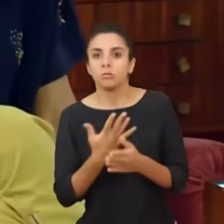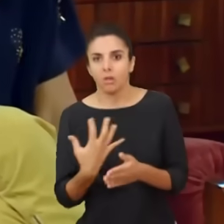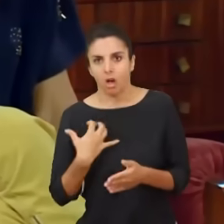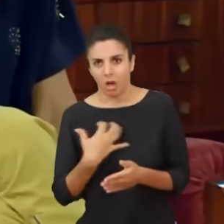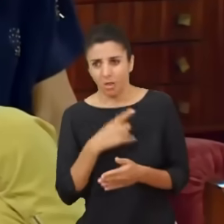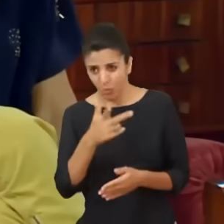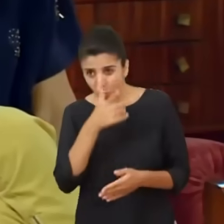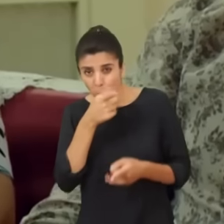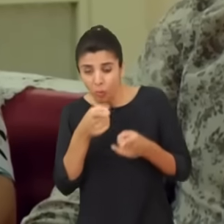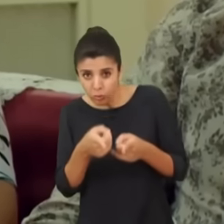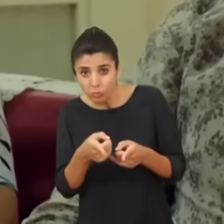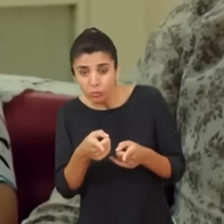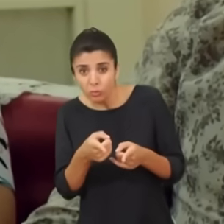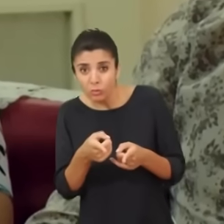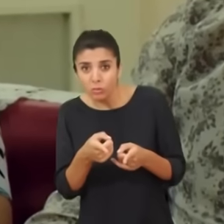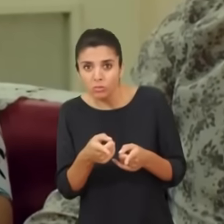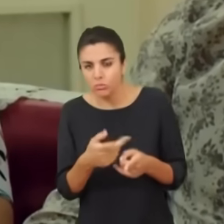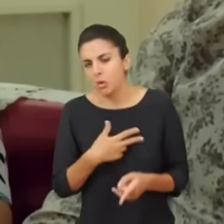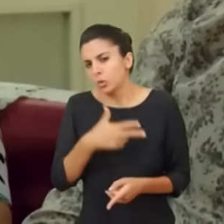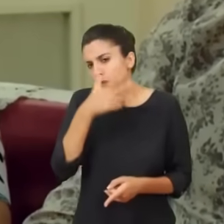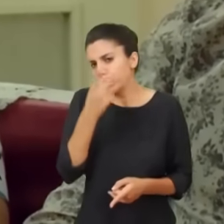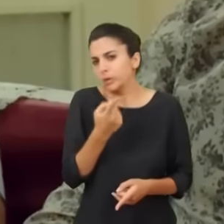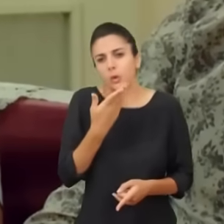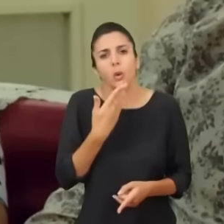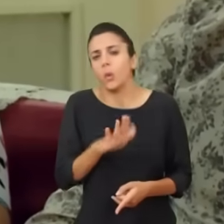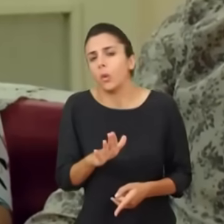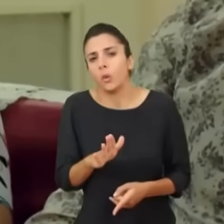Anneciğim siz buna mı üzüldünüz? Ne üzüleceğim canım?